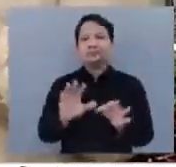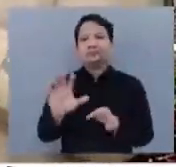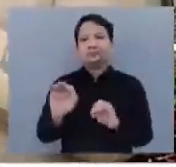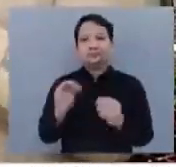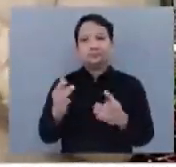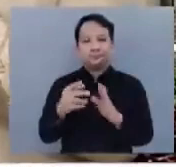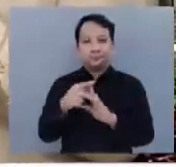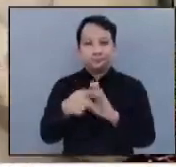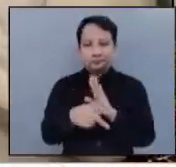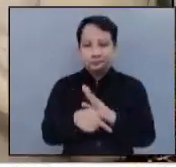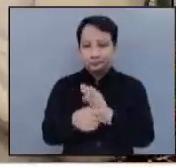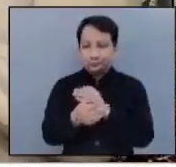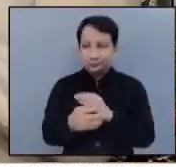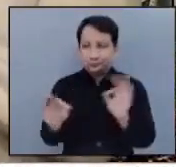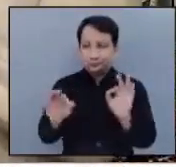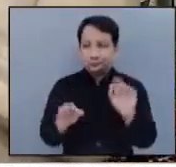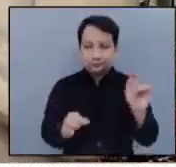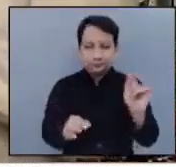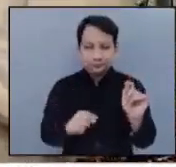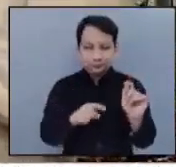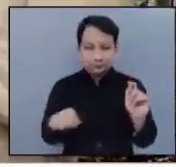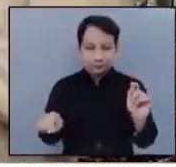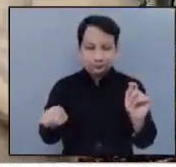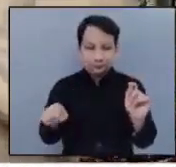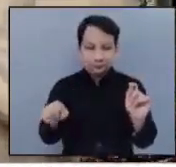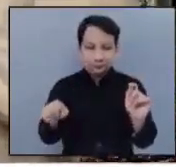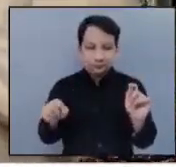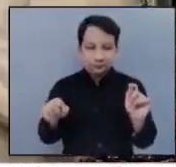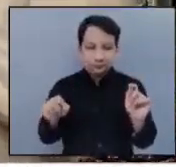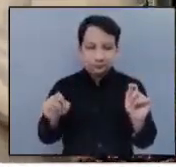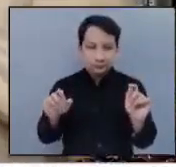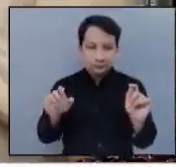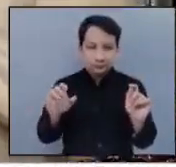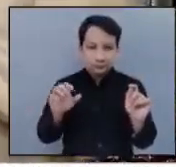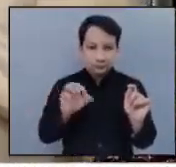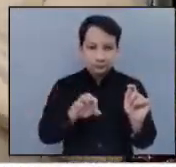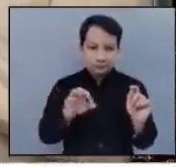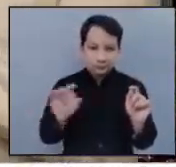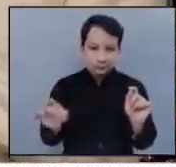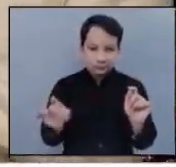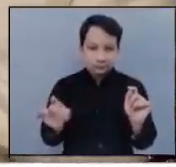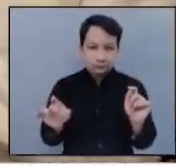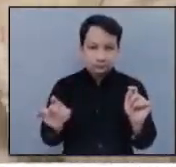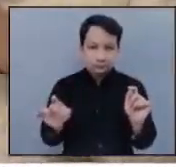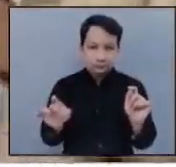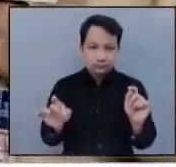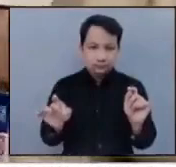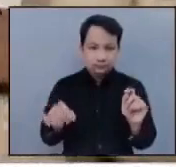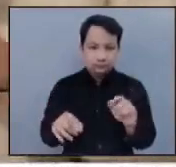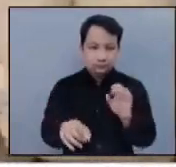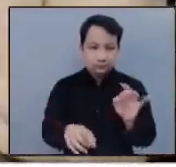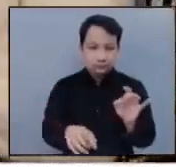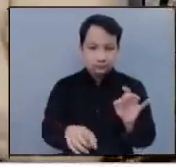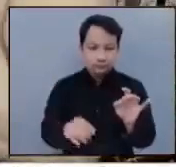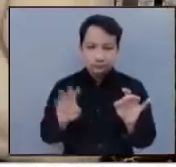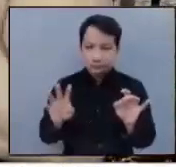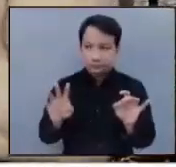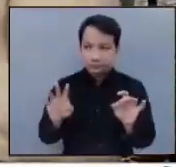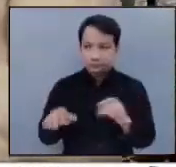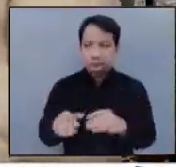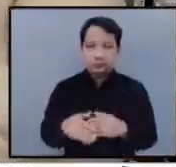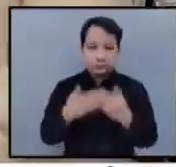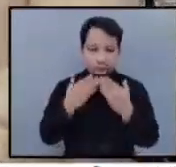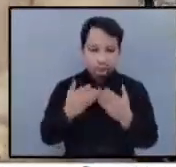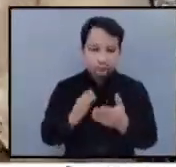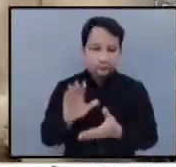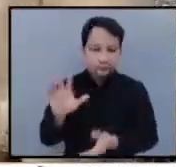kami, Tuesdays up to Sundays po ng 8 to 4 p.m. 8 a.m. to 4 p.m. Okay, maraming salamat po sir sa